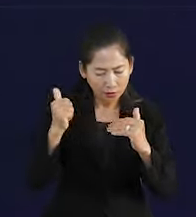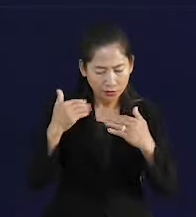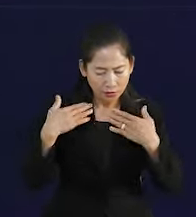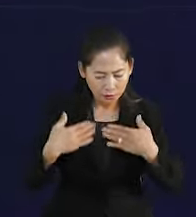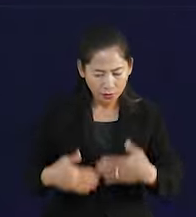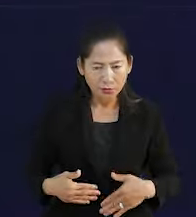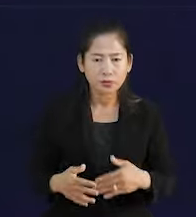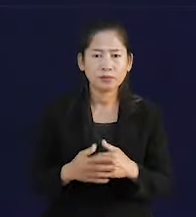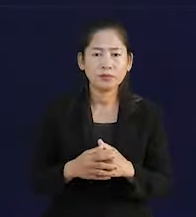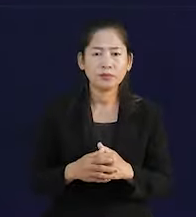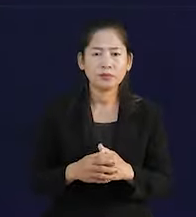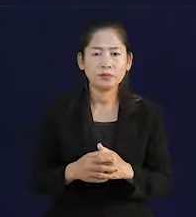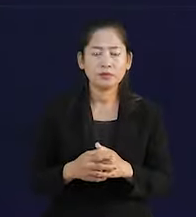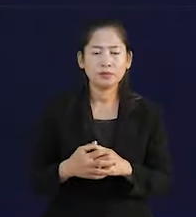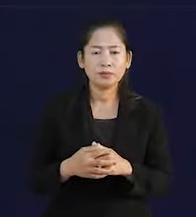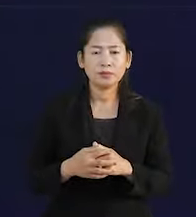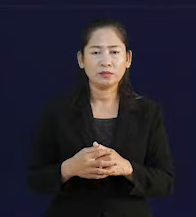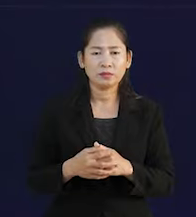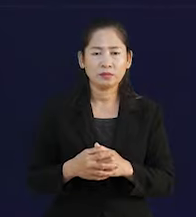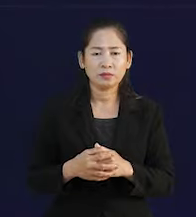វែងស្រឡូន